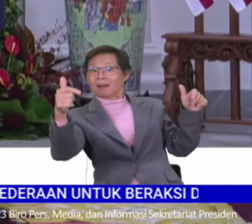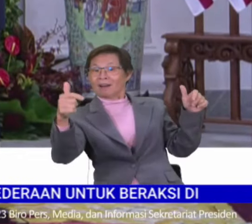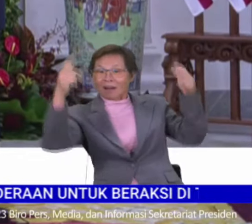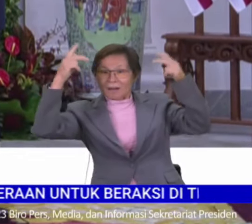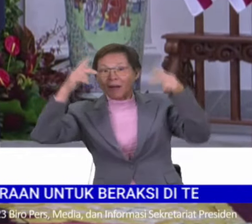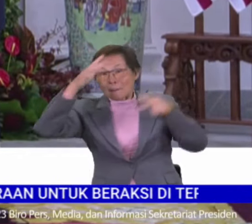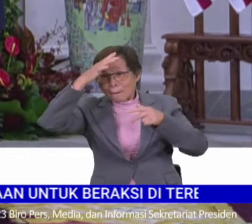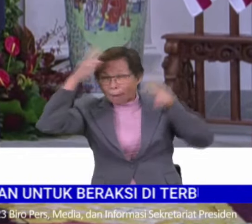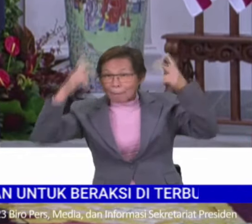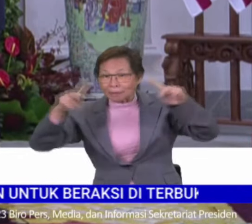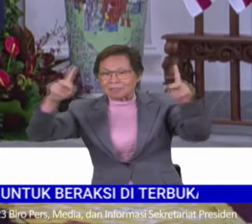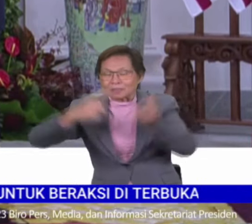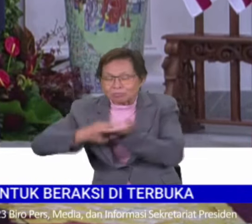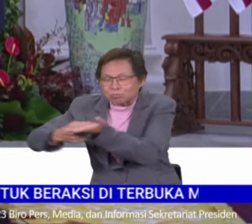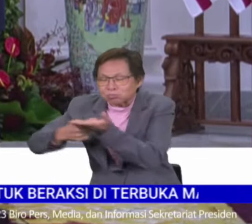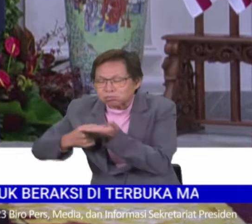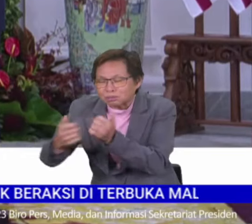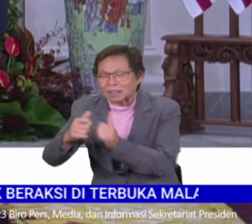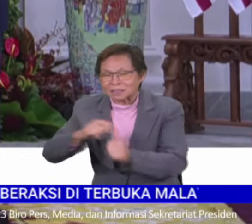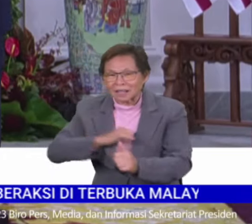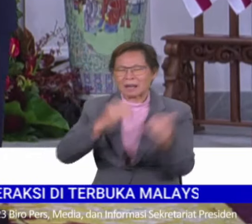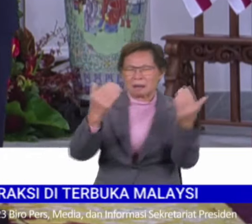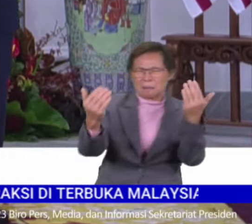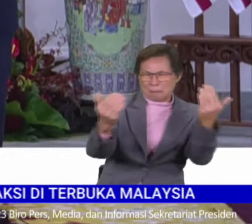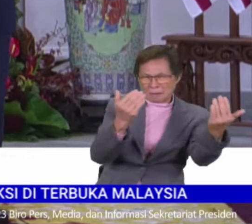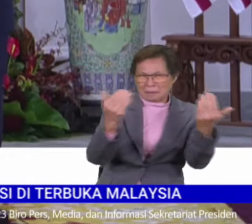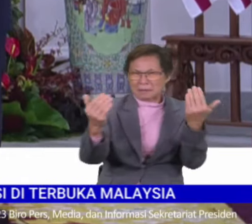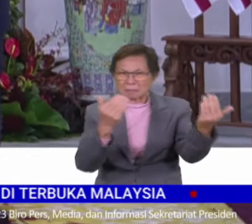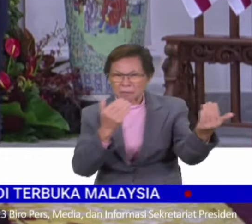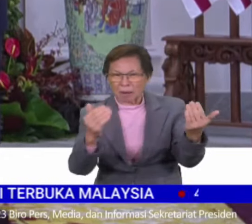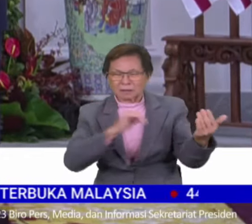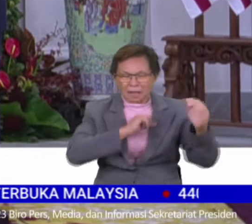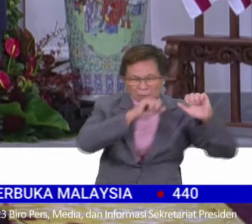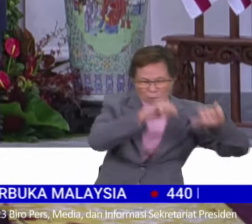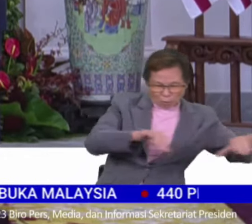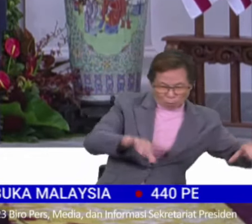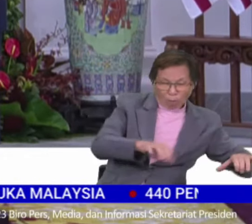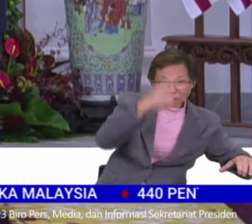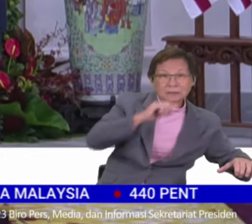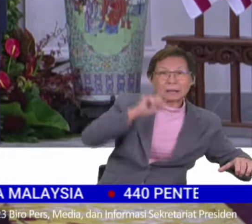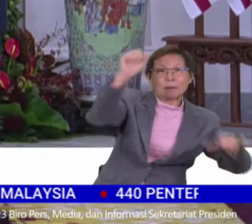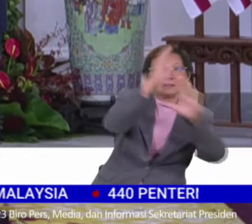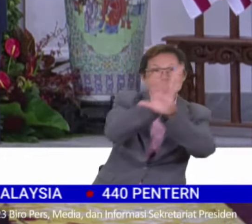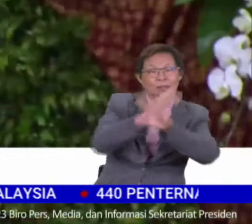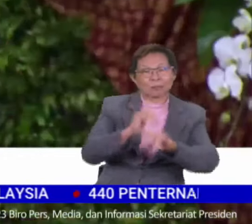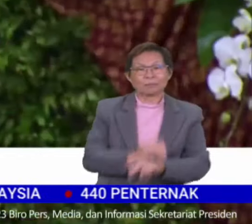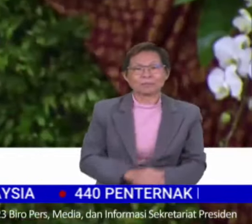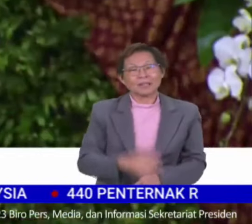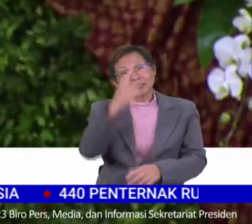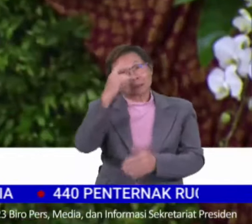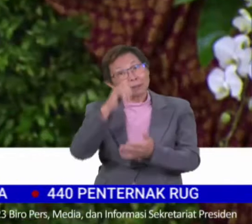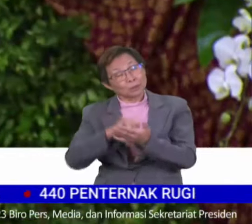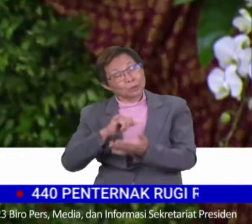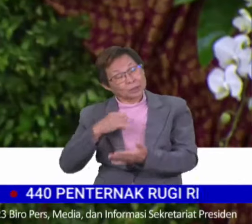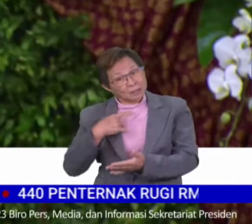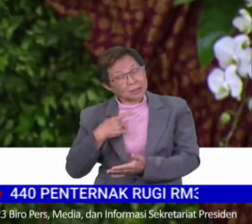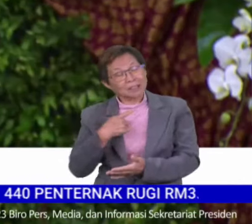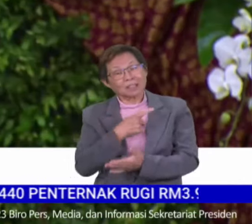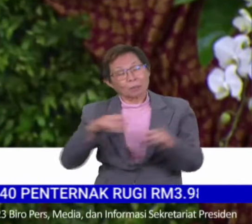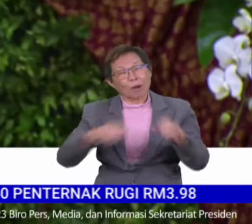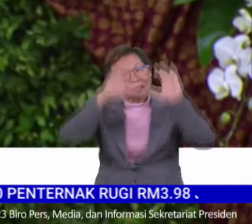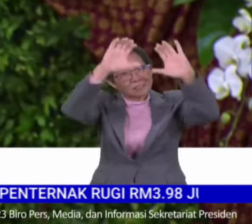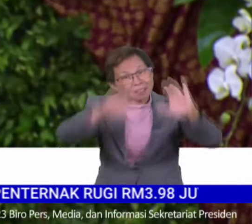Presiden itu mempersilakan saya kerana dibanding dengan apa yang saya mampu lakukan untuk Sabah dan Sarawak. Jadi oleh itu kita ambil